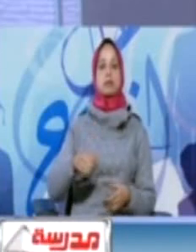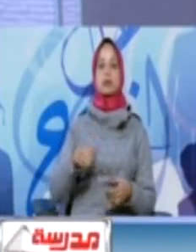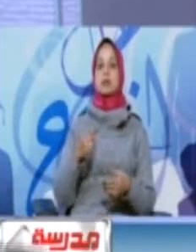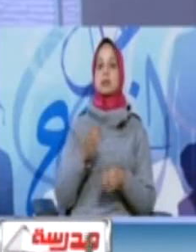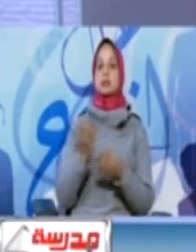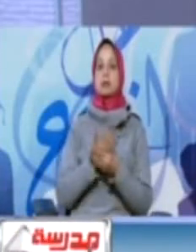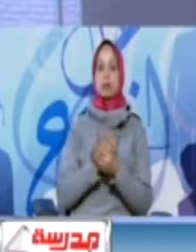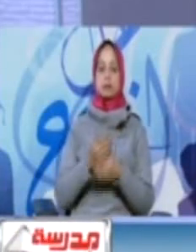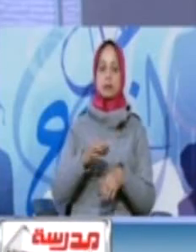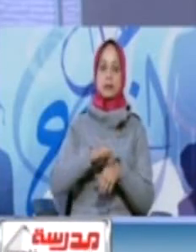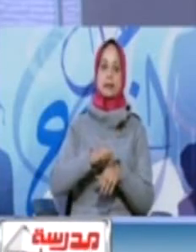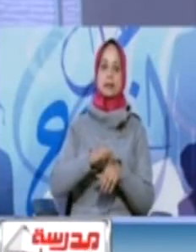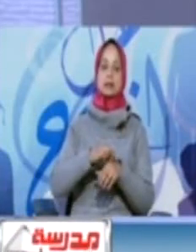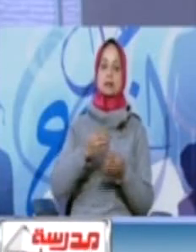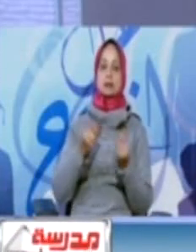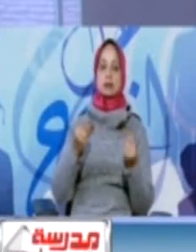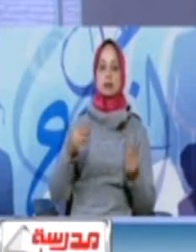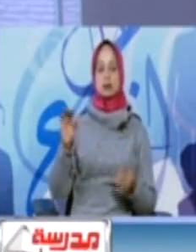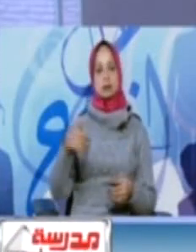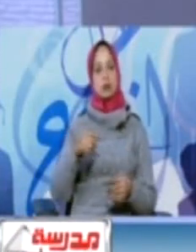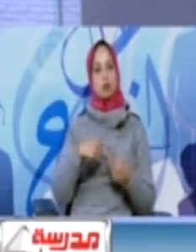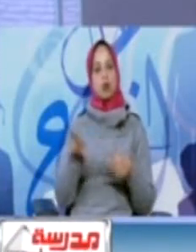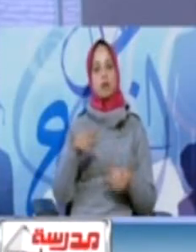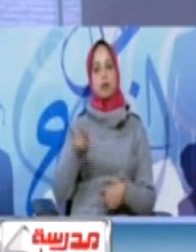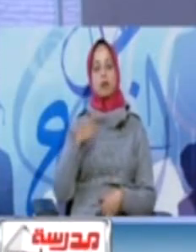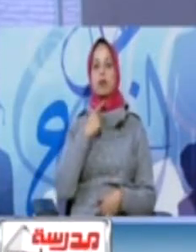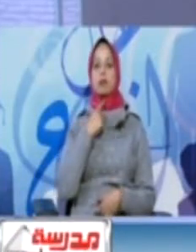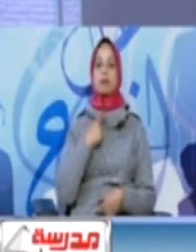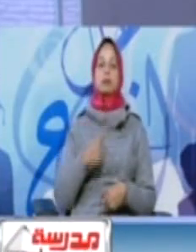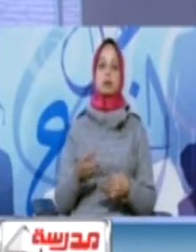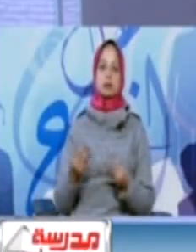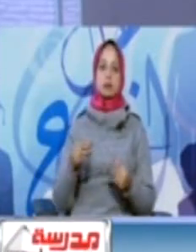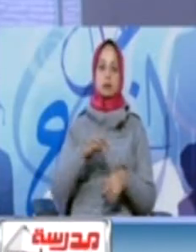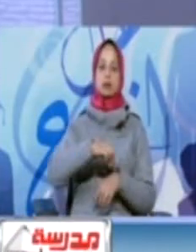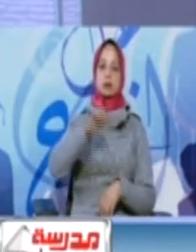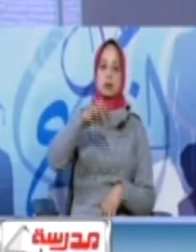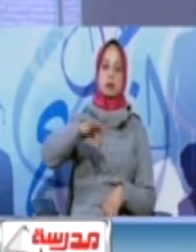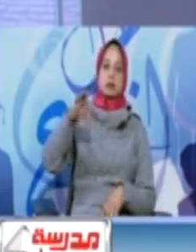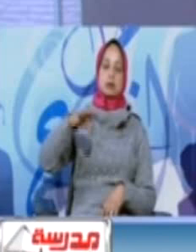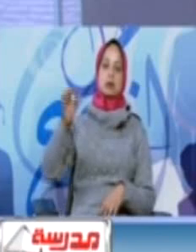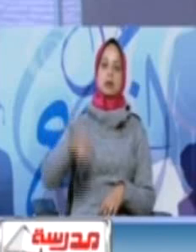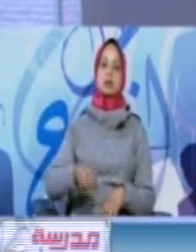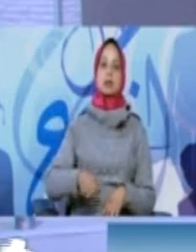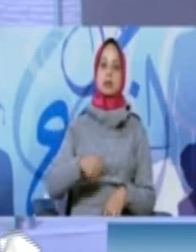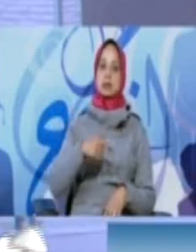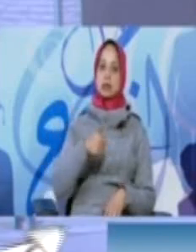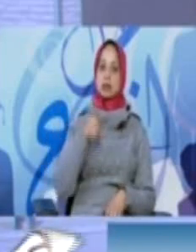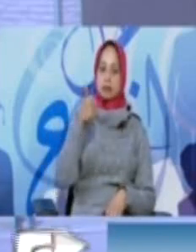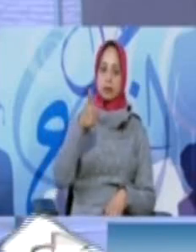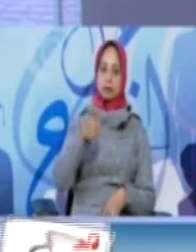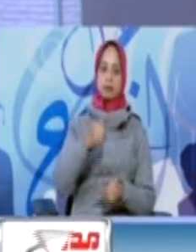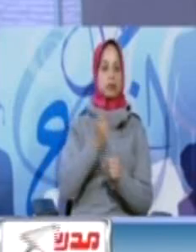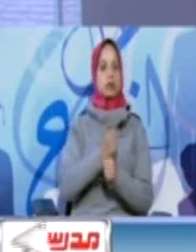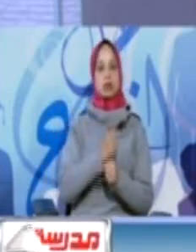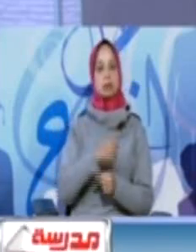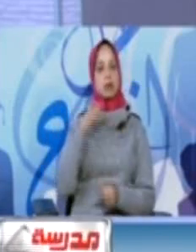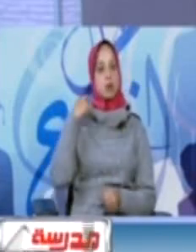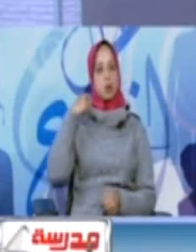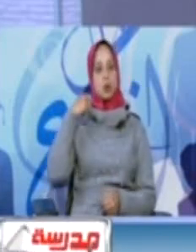ده بيشكل معظم البرلمان، وبناء عليه يشكل الوزارة. ونسميها وزارة